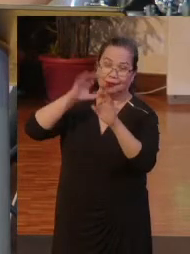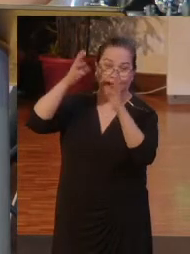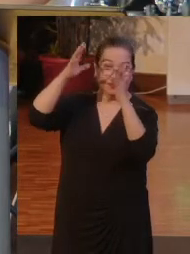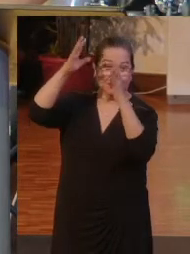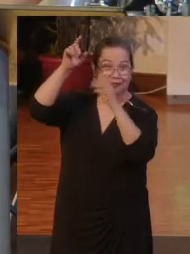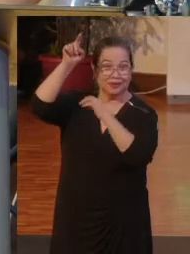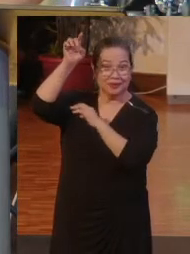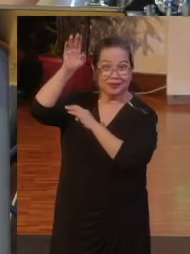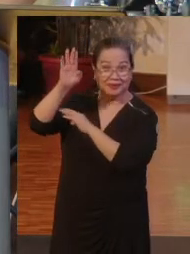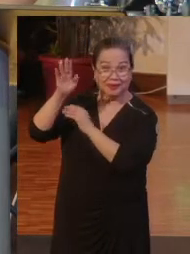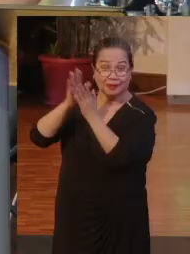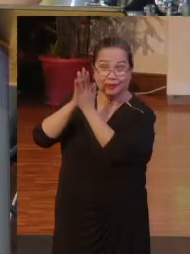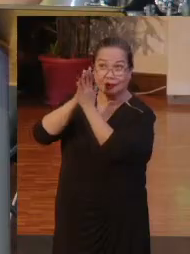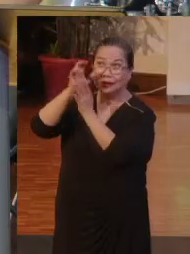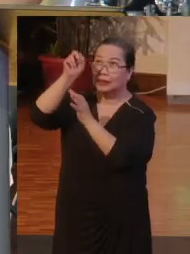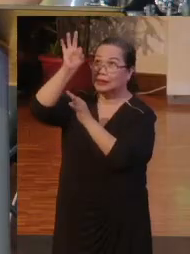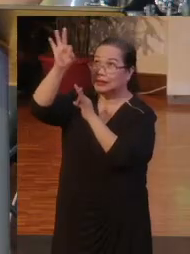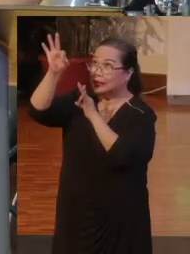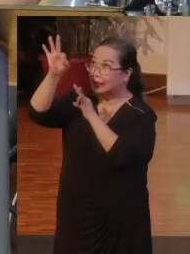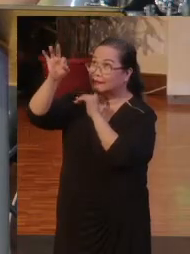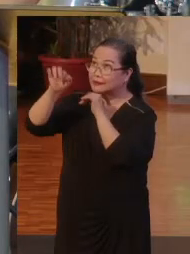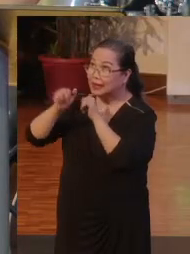ka. Kung hindi man,